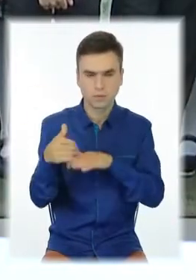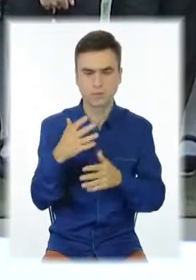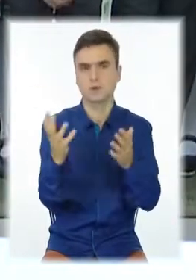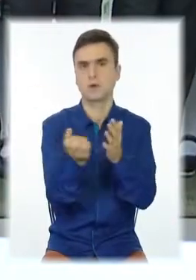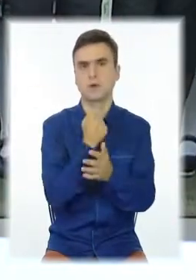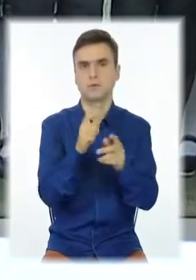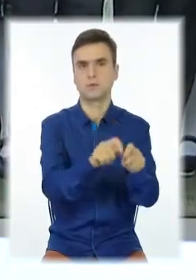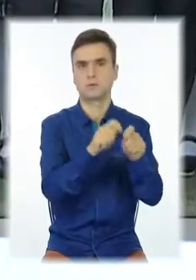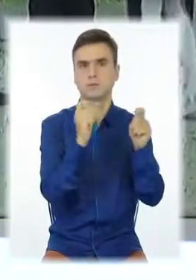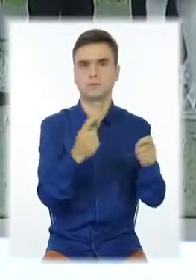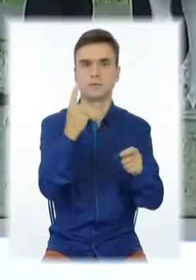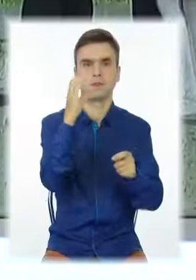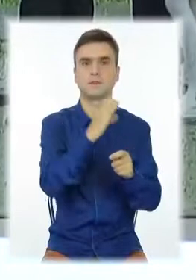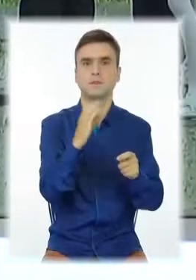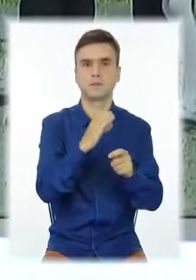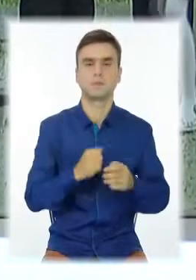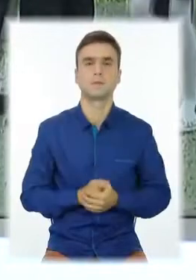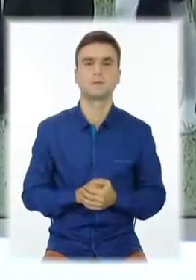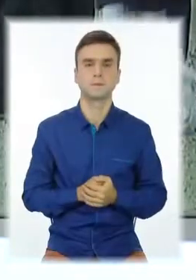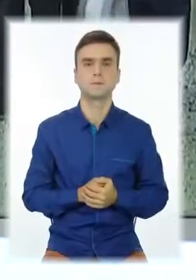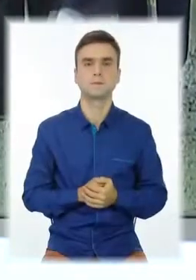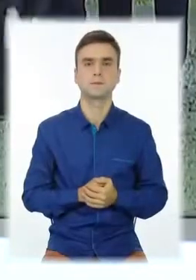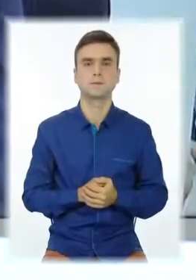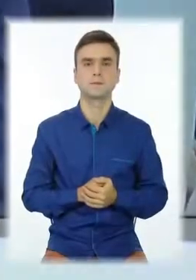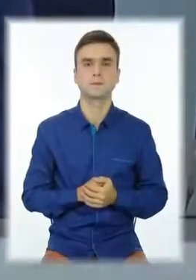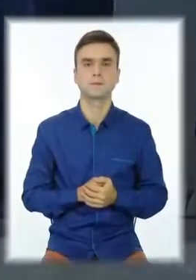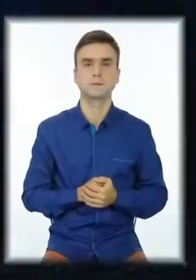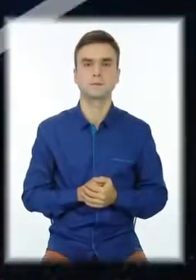На святі першого дзвоника побувала Карина Гутяр.